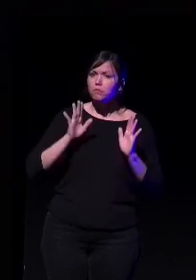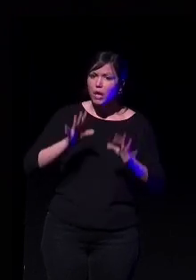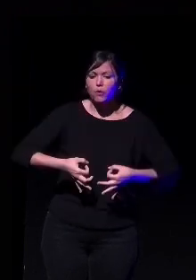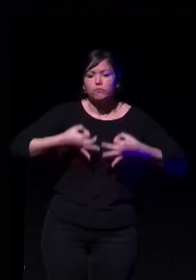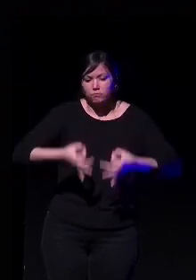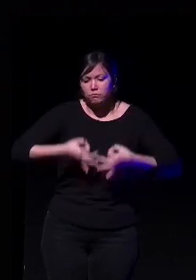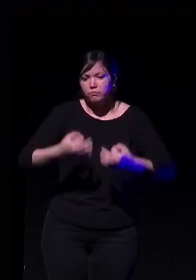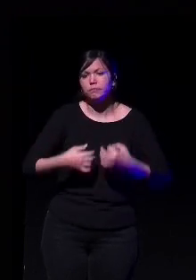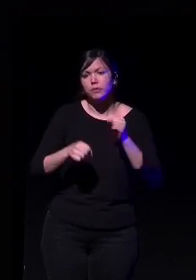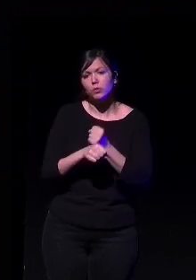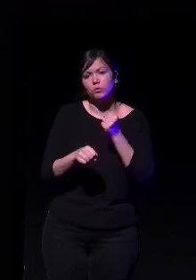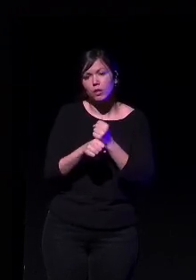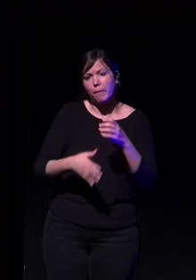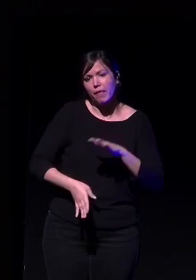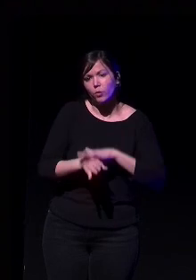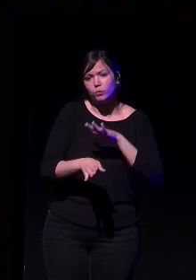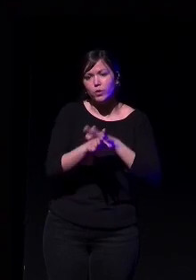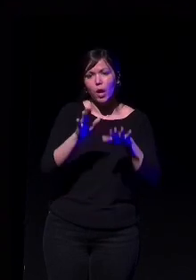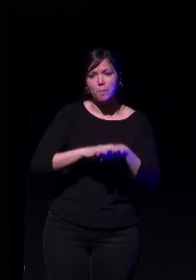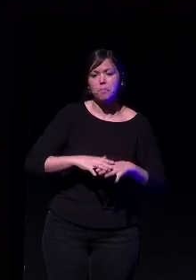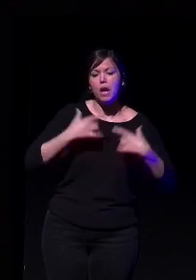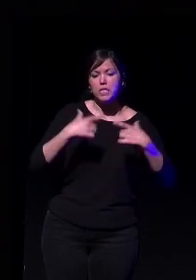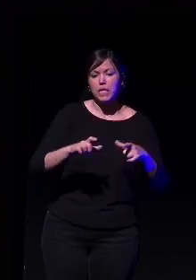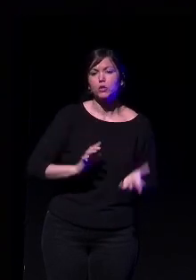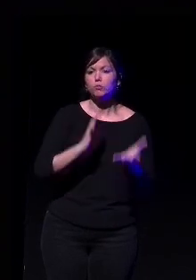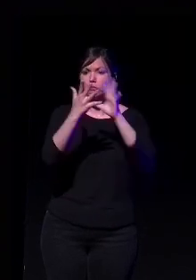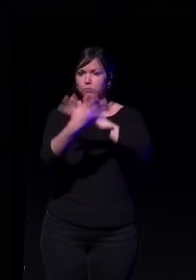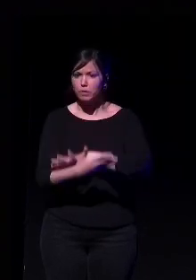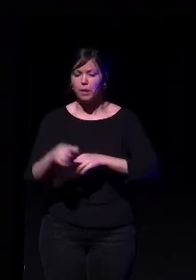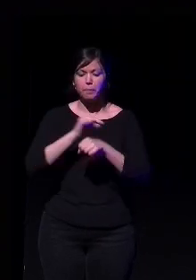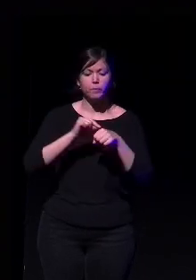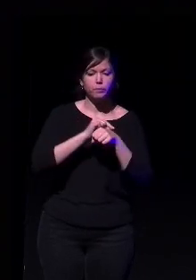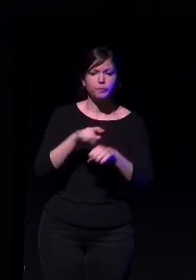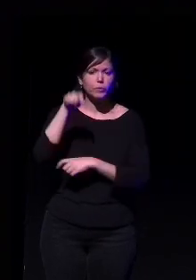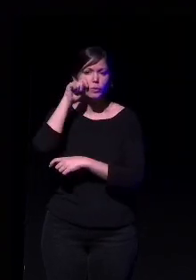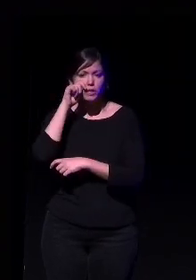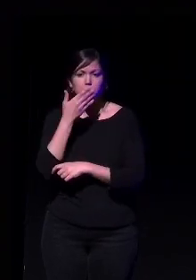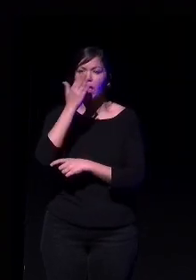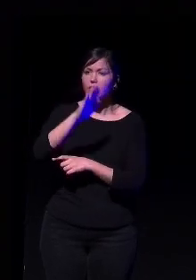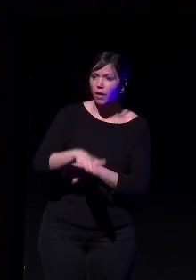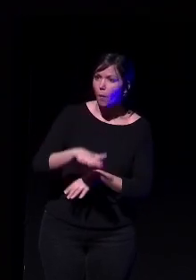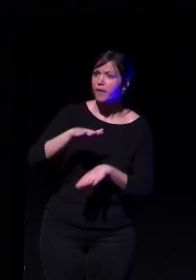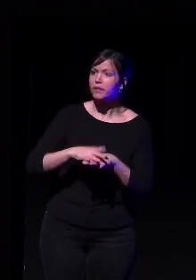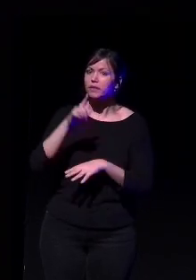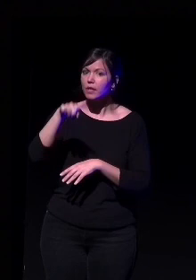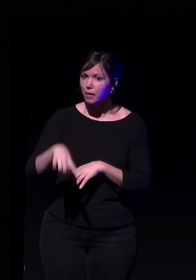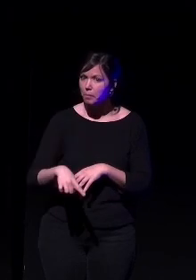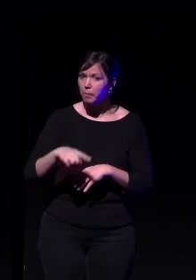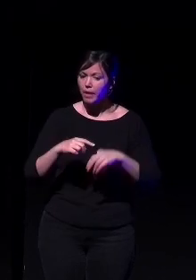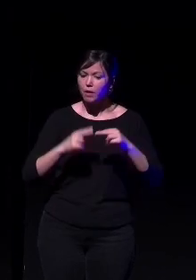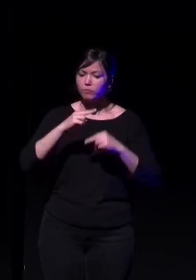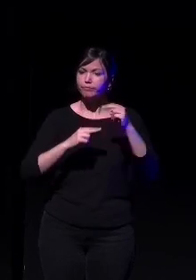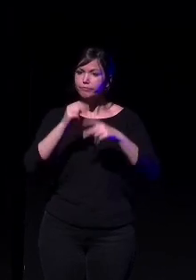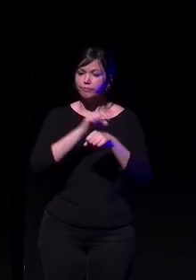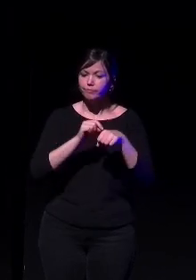constantment hem de seguir treballant per transformar el sector mitjançant polítiques turístiques adequades i canvis en la cultura de les organitzacions. Hem